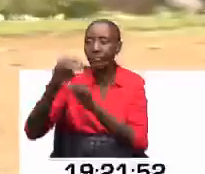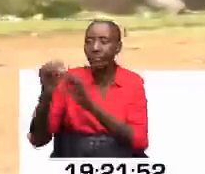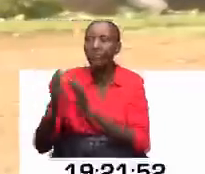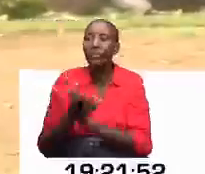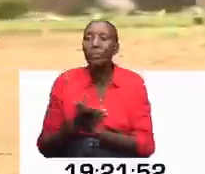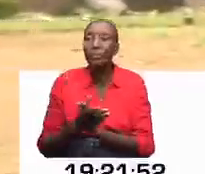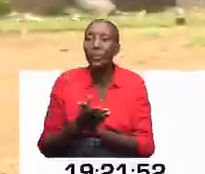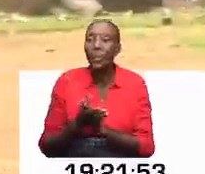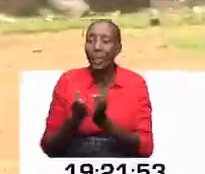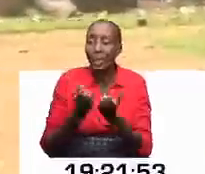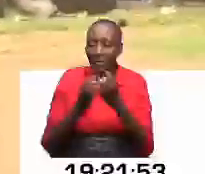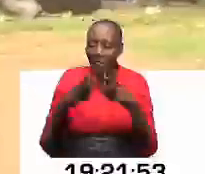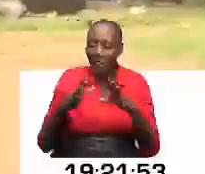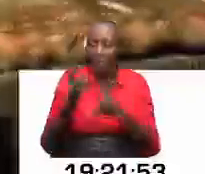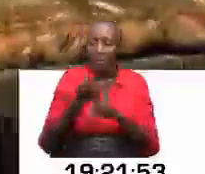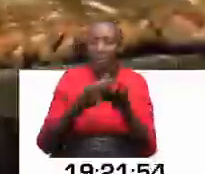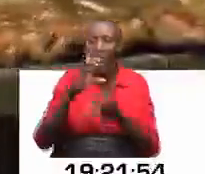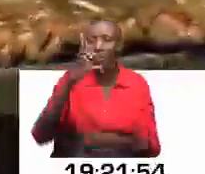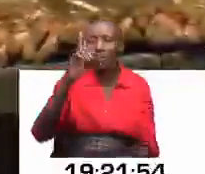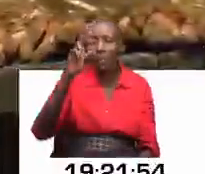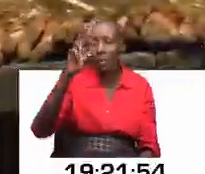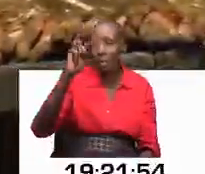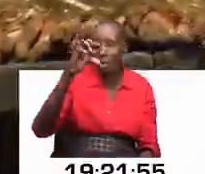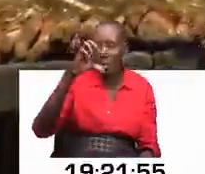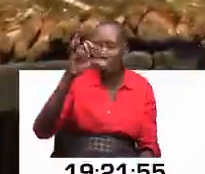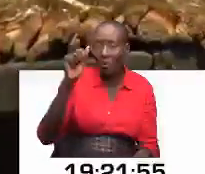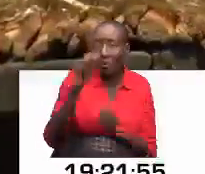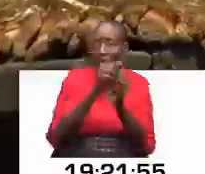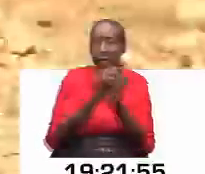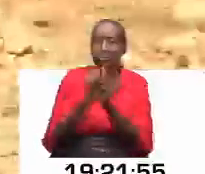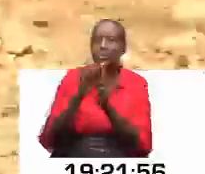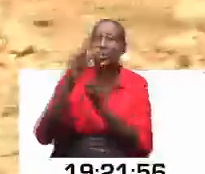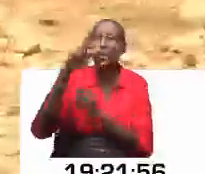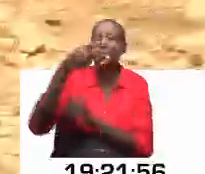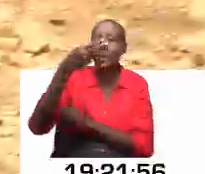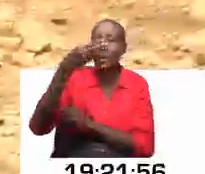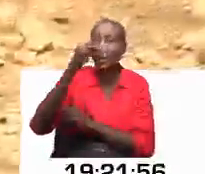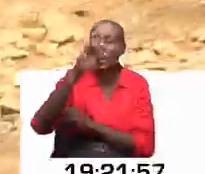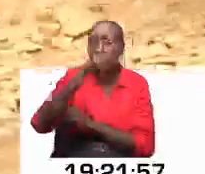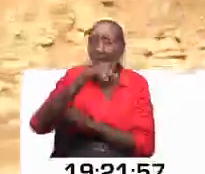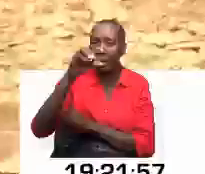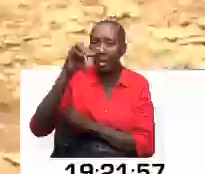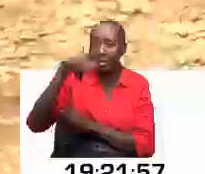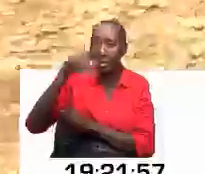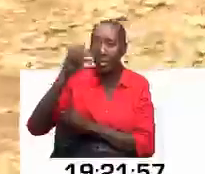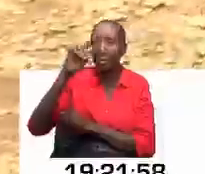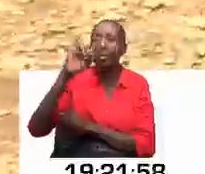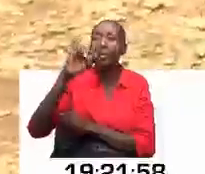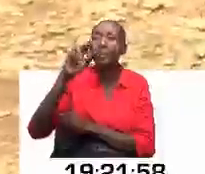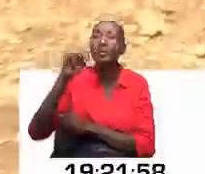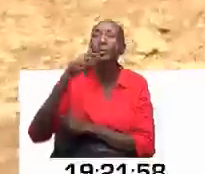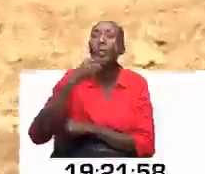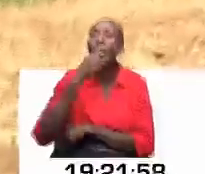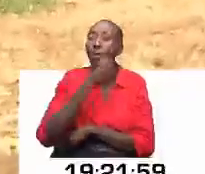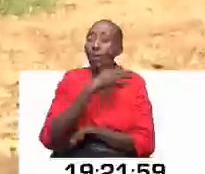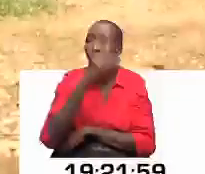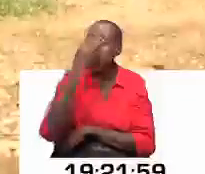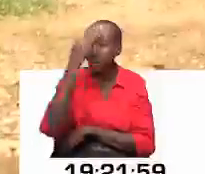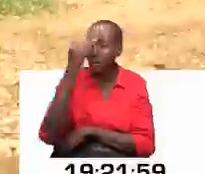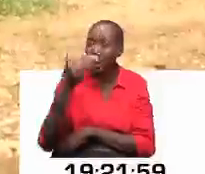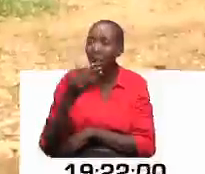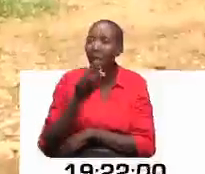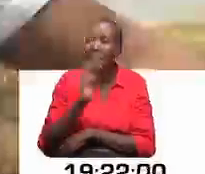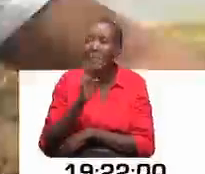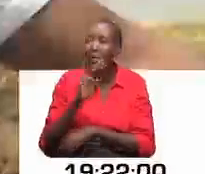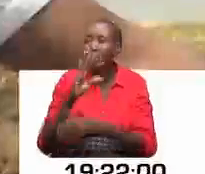Baadhi ya wafanyabiashara kutoka sehemu za Dunga na Hippo Point mjini Kisumu wamelalamikia kupungua kwa wateja wao, huku wakisema maji yamesalia kuwa